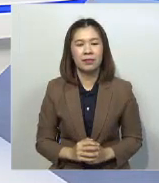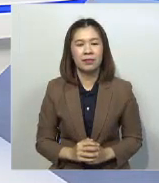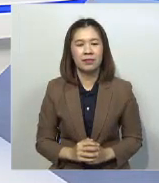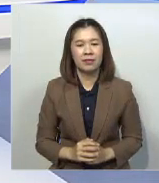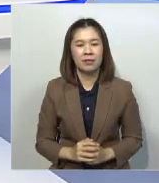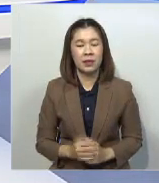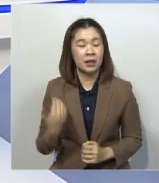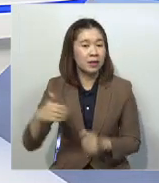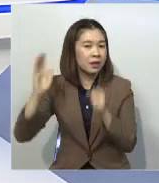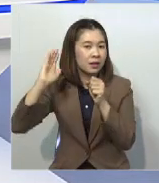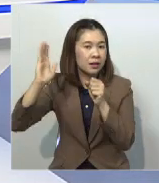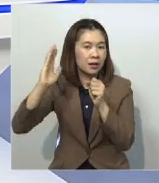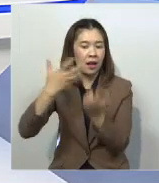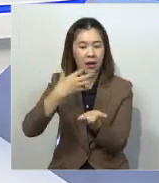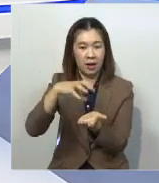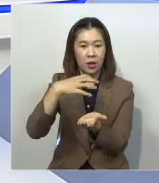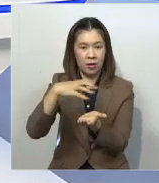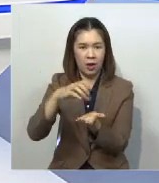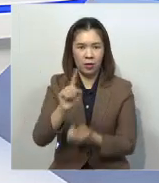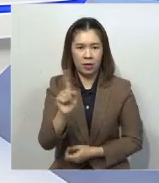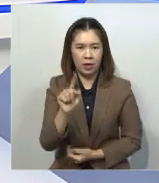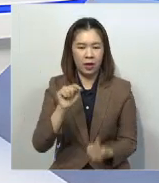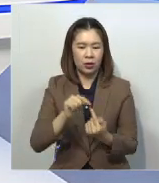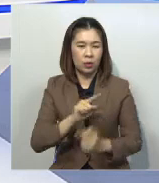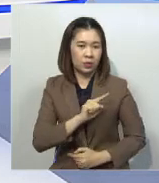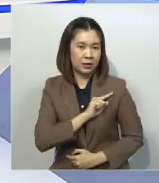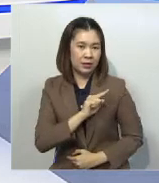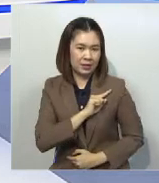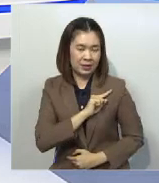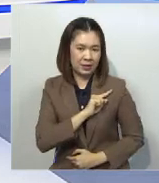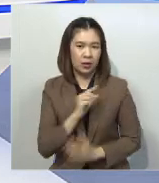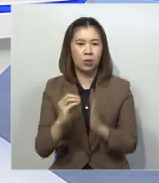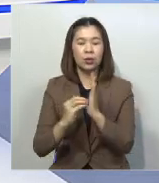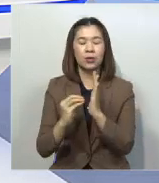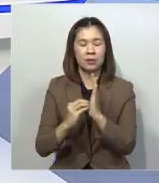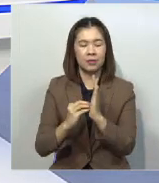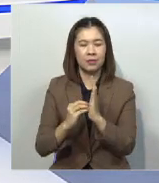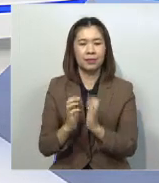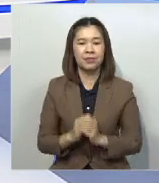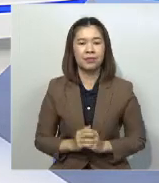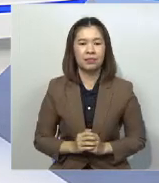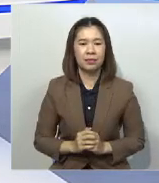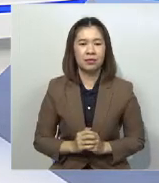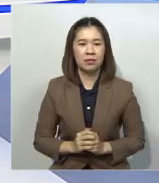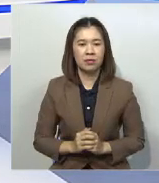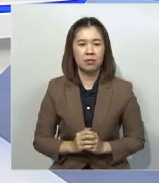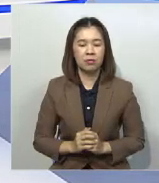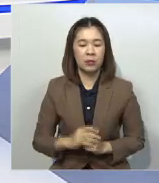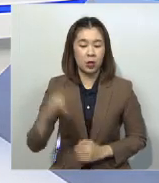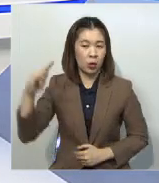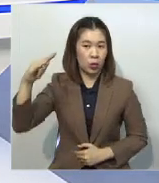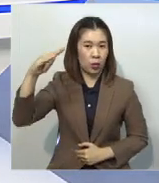ที่คุณอัยราบอกเมื่อสักครู่เลยนะคะว่าทางเจ้าหน้าที่โดยเฉพาะในส่วนของเทศกิจของกรุงเทพมหานครเนี่ยเขาก่อนที่จะขึ้น